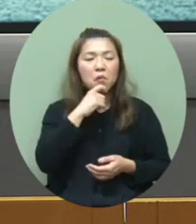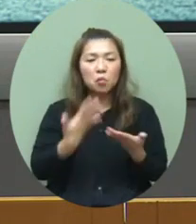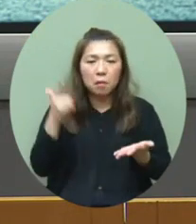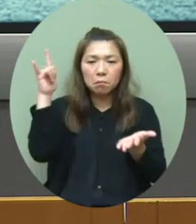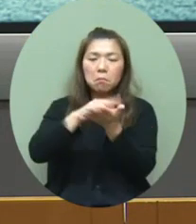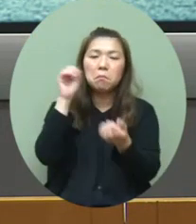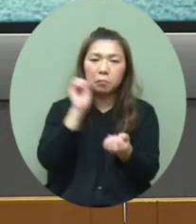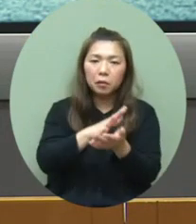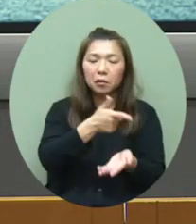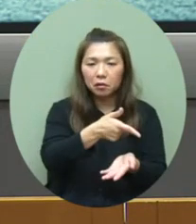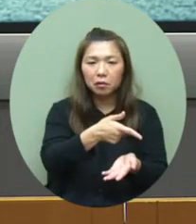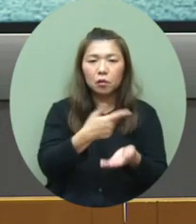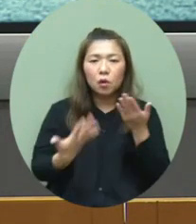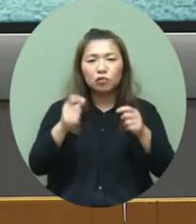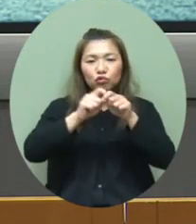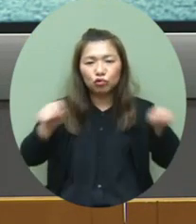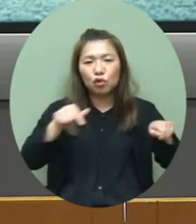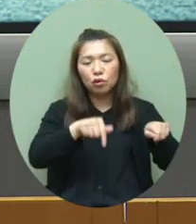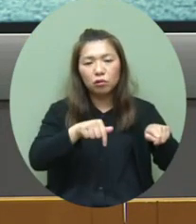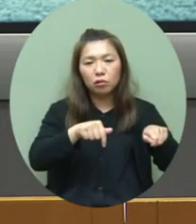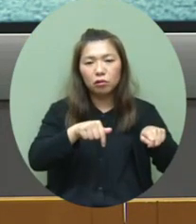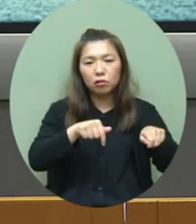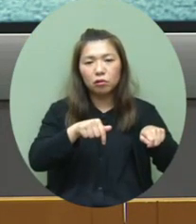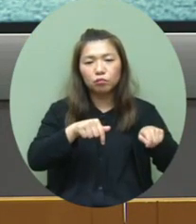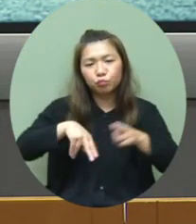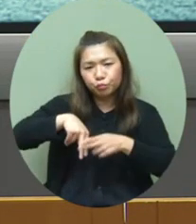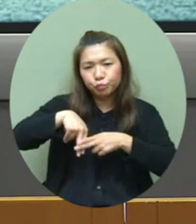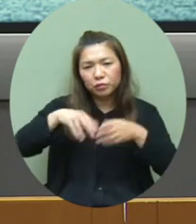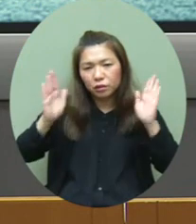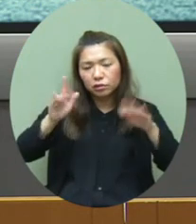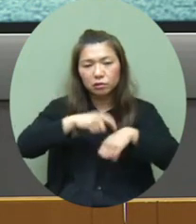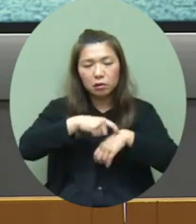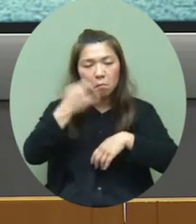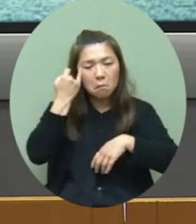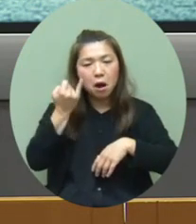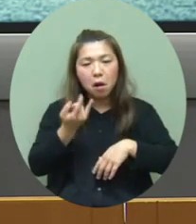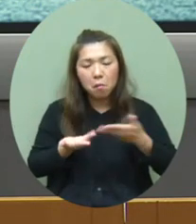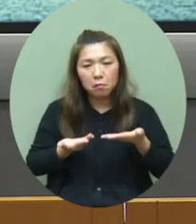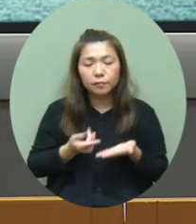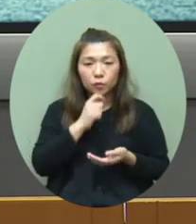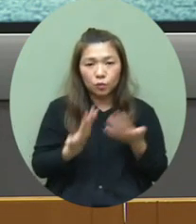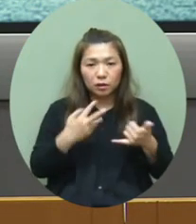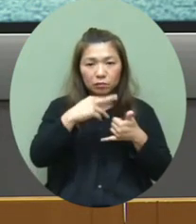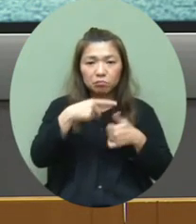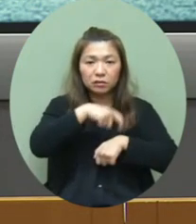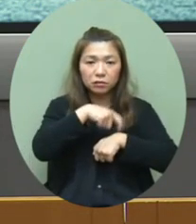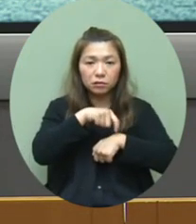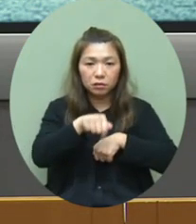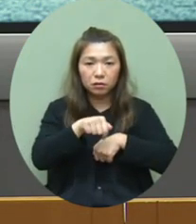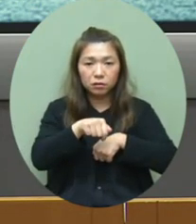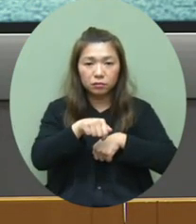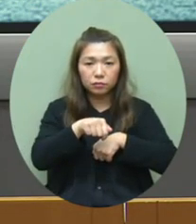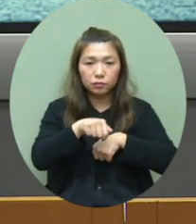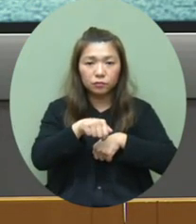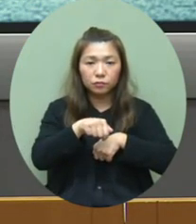個案，可能係比較長嘅潛伏期啦，或者係佢喺檢疫時間就